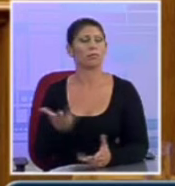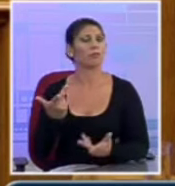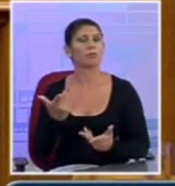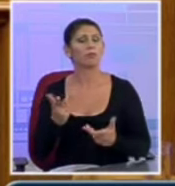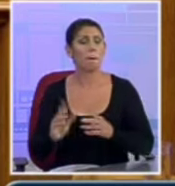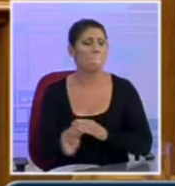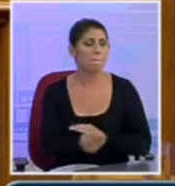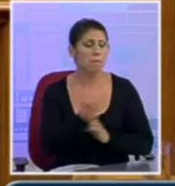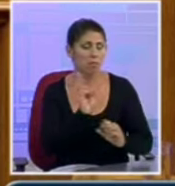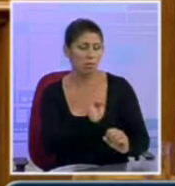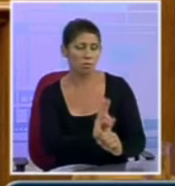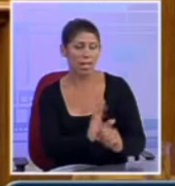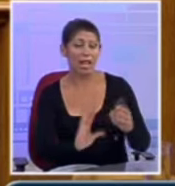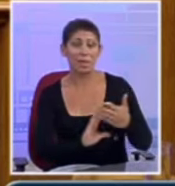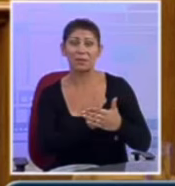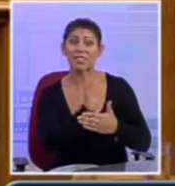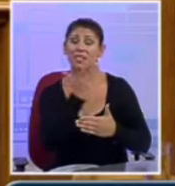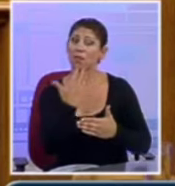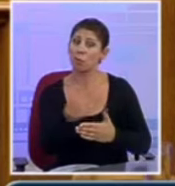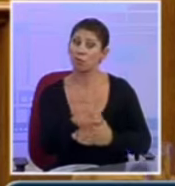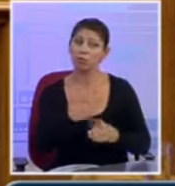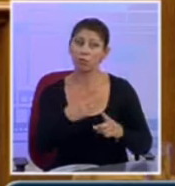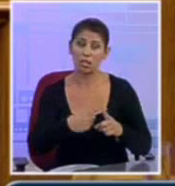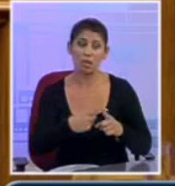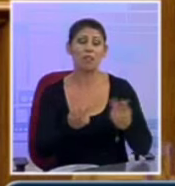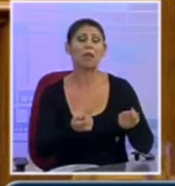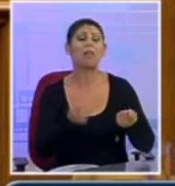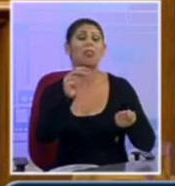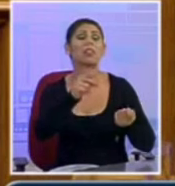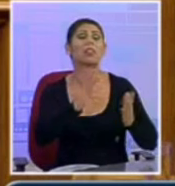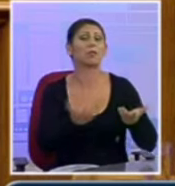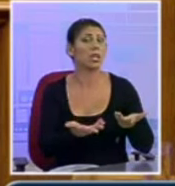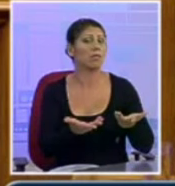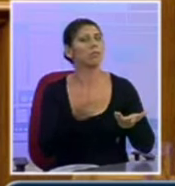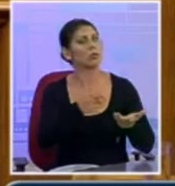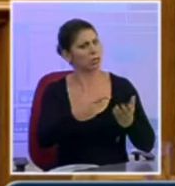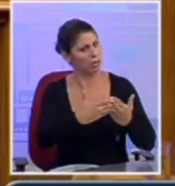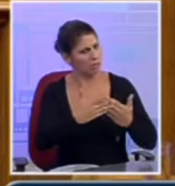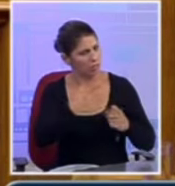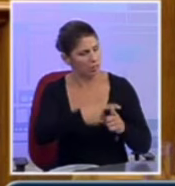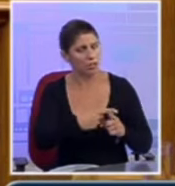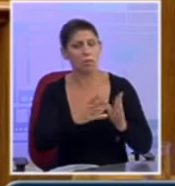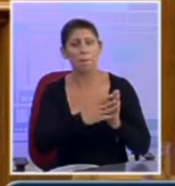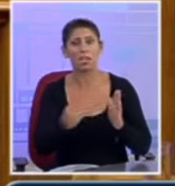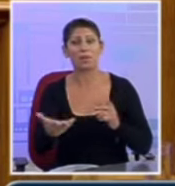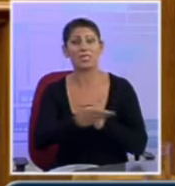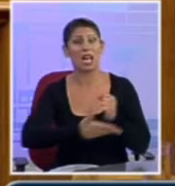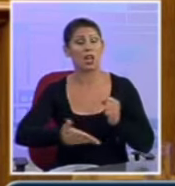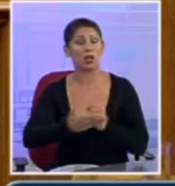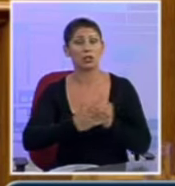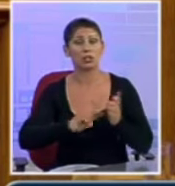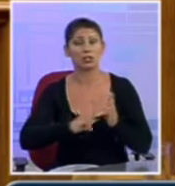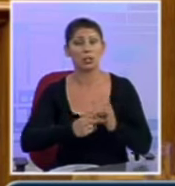αναξιοποιητές πηγές αναπτυξιακές που υπάρχουν στη χώρα μας και είναι ευνοϊκές, όπως είναι στην αγροτική